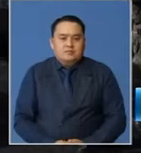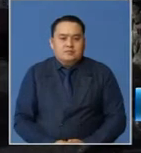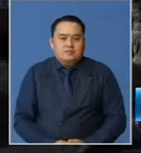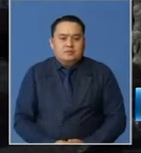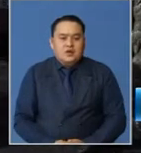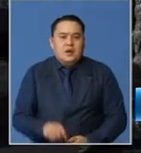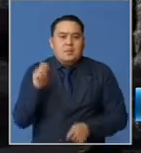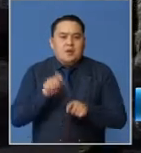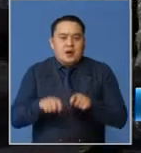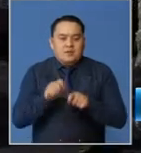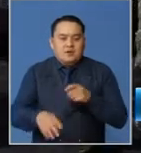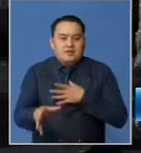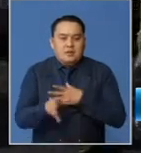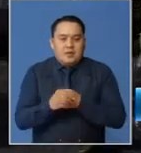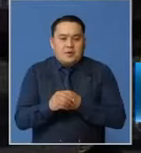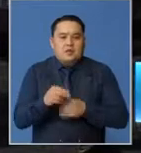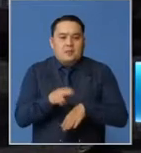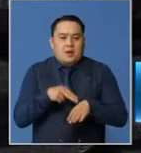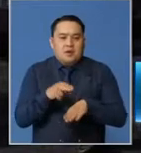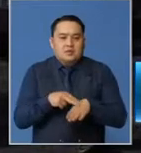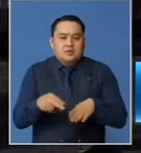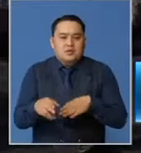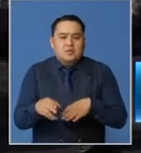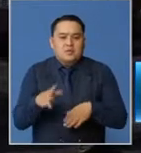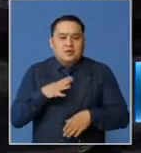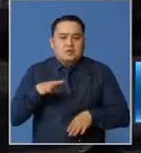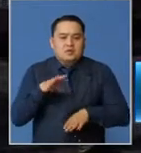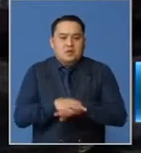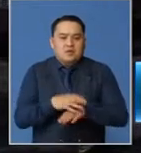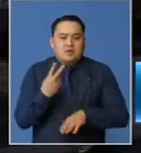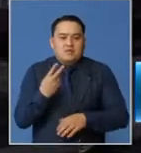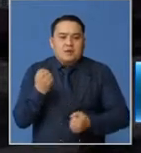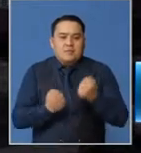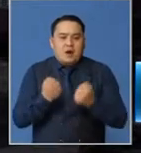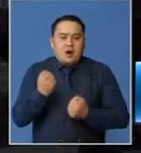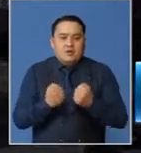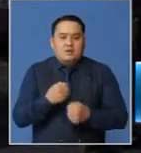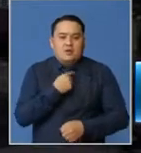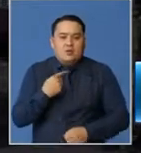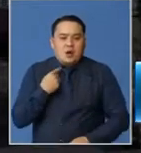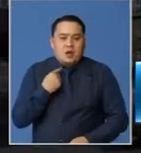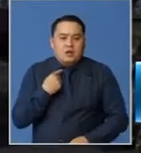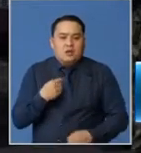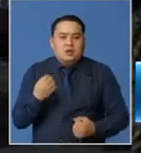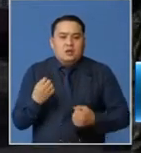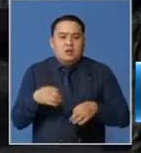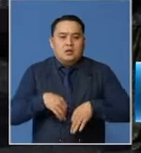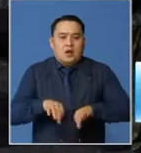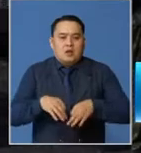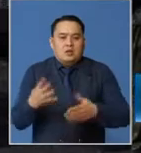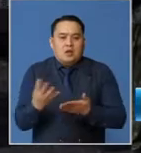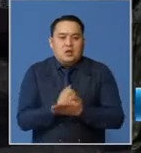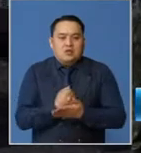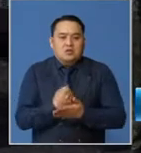В ходе рейда совместно с сотрудниками ДВД Алматинской области были задержаны две автомашины при въезде в Талдыкурган. В транспортных средствах